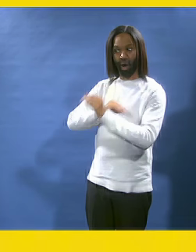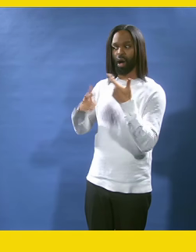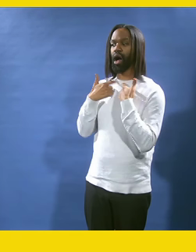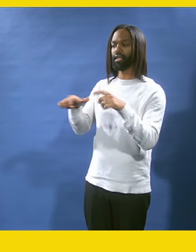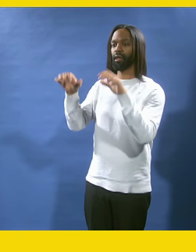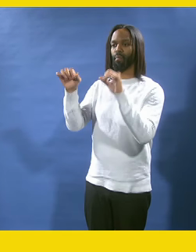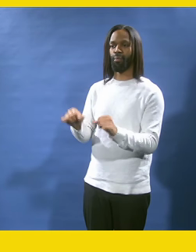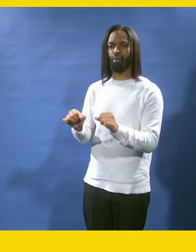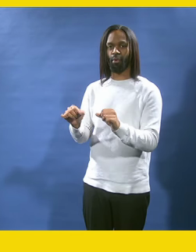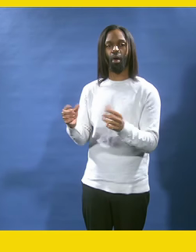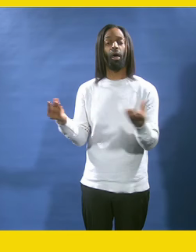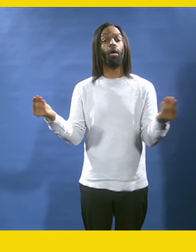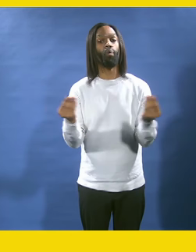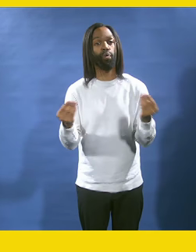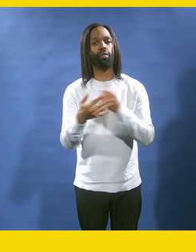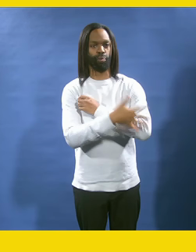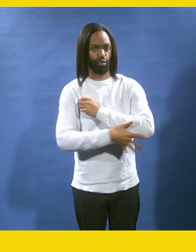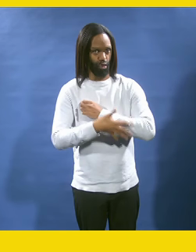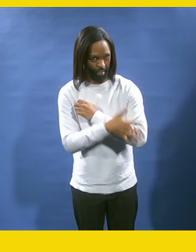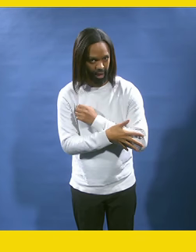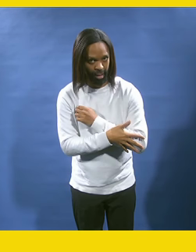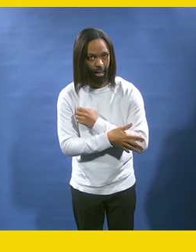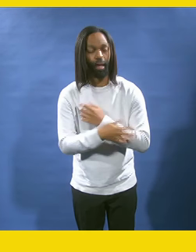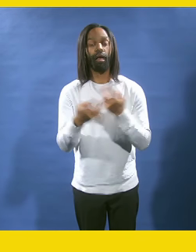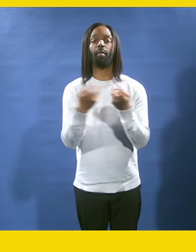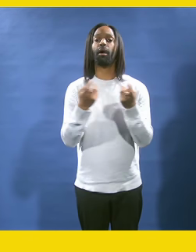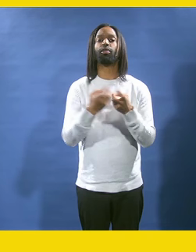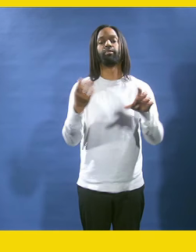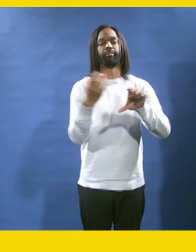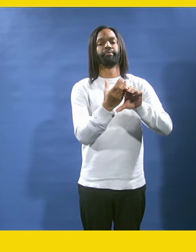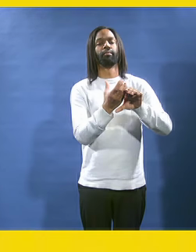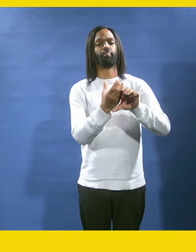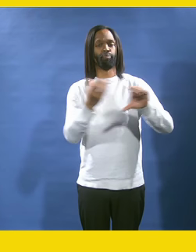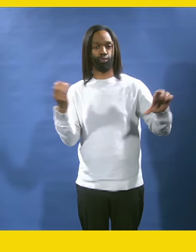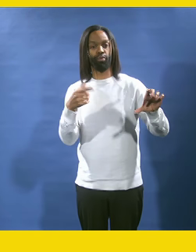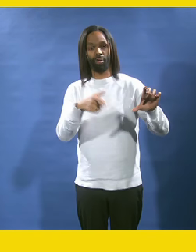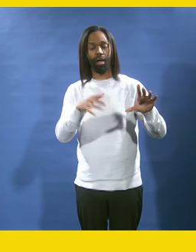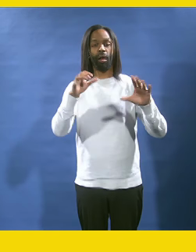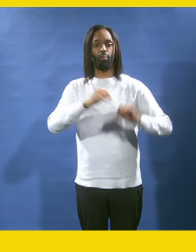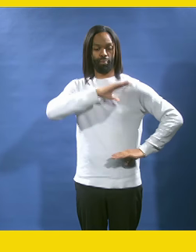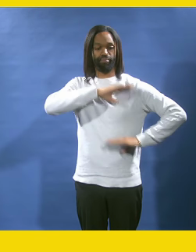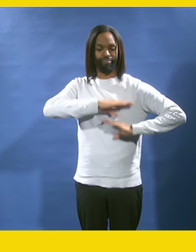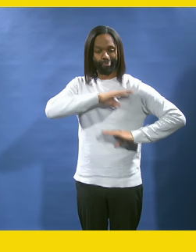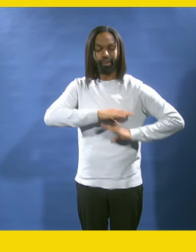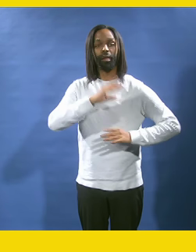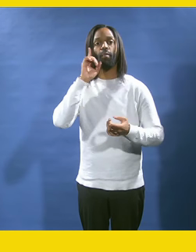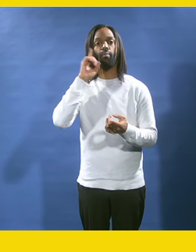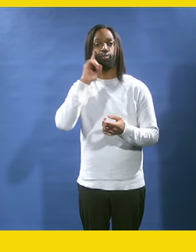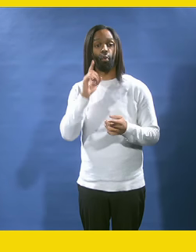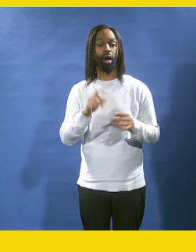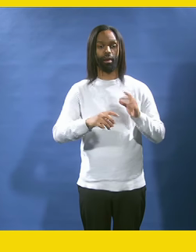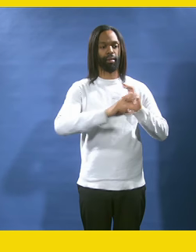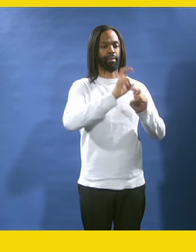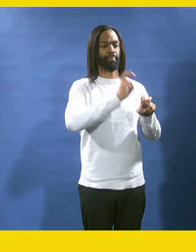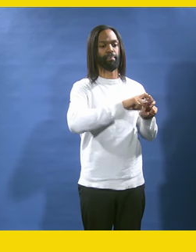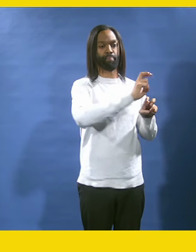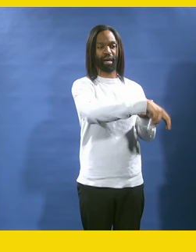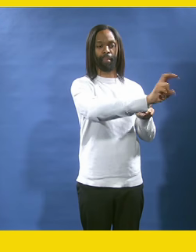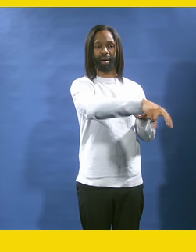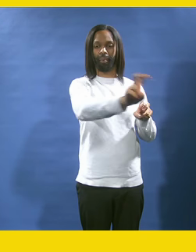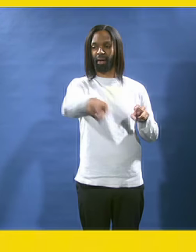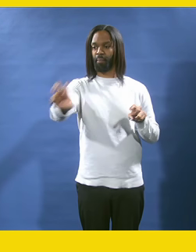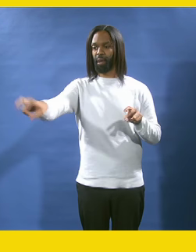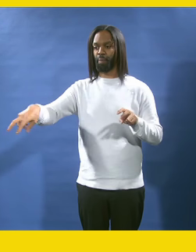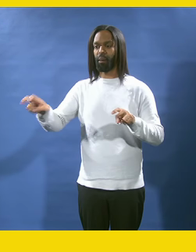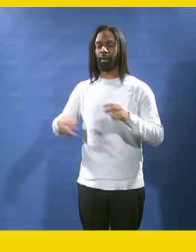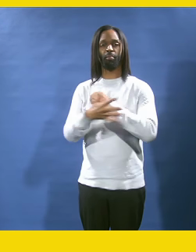avec la mise en place de bus équipés de mammographes pour se déplacer en ruralité et détecter précocement les